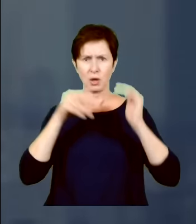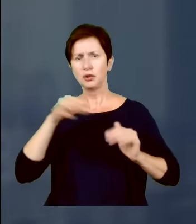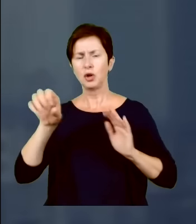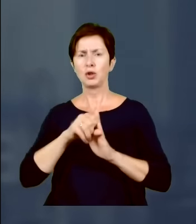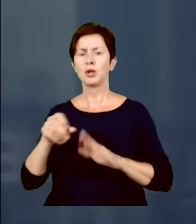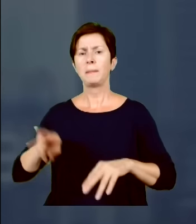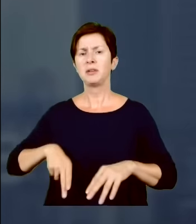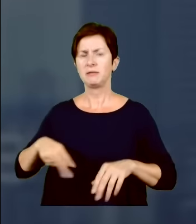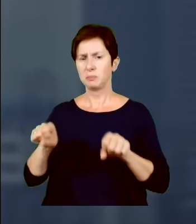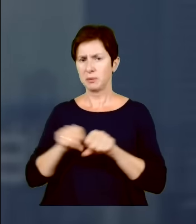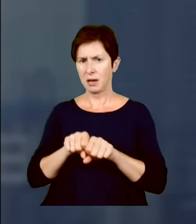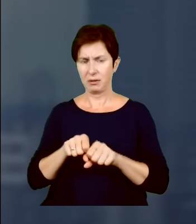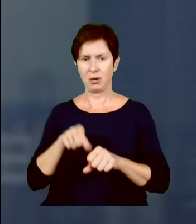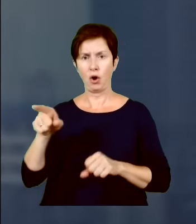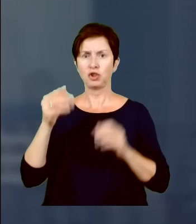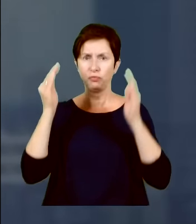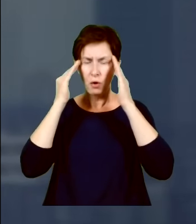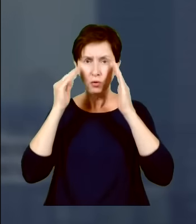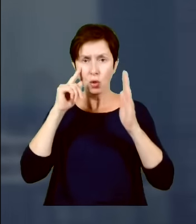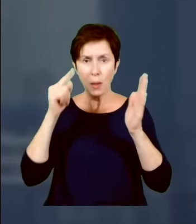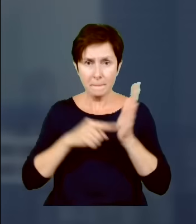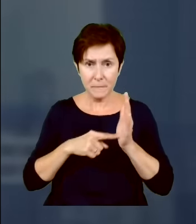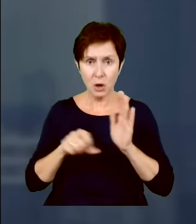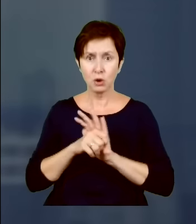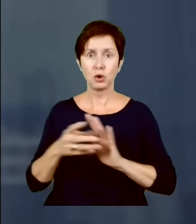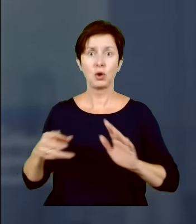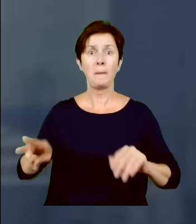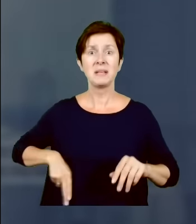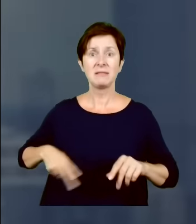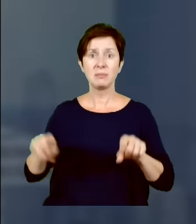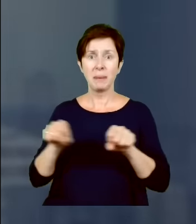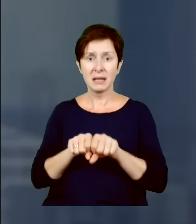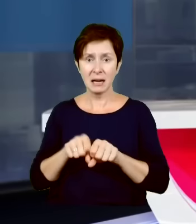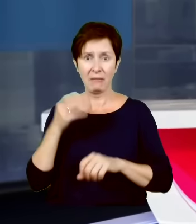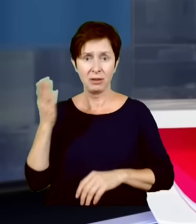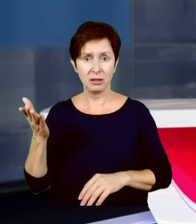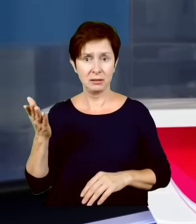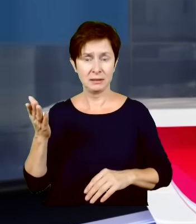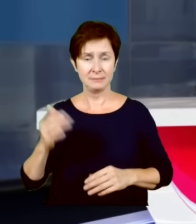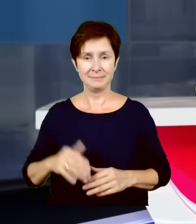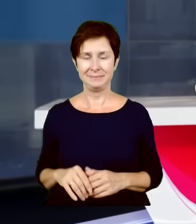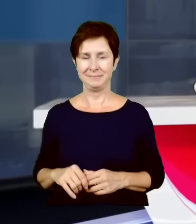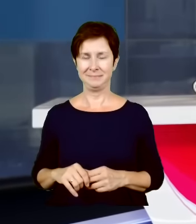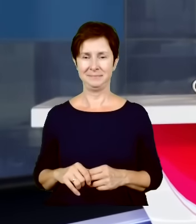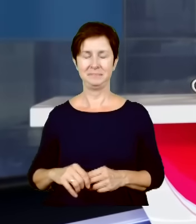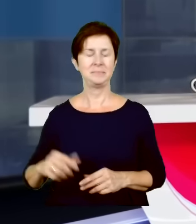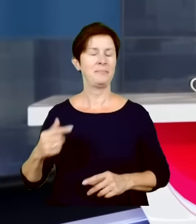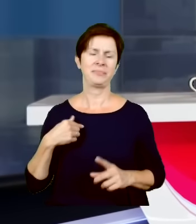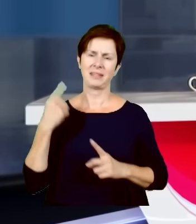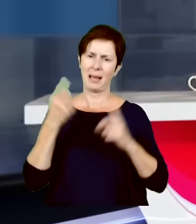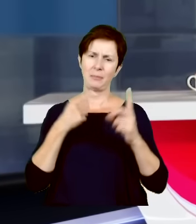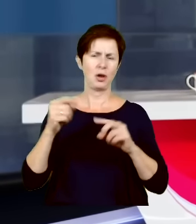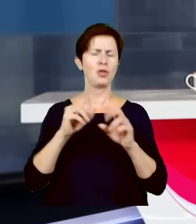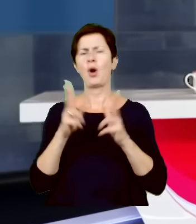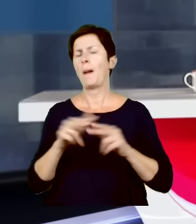Rozumiem że świadomości nabrał dopiero jak poszedł do Ministerstwa Sprawiedliwości bo już tego świadomość chyba trzeba mieć moim to wszystko jedno